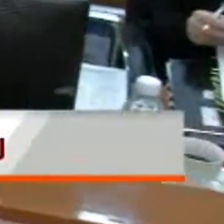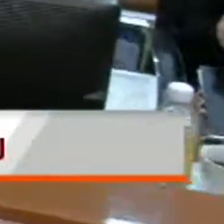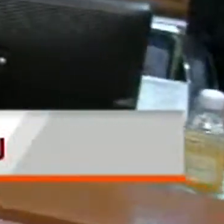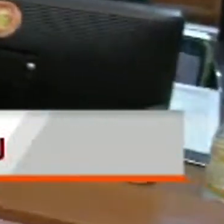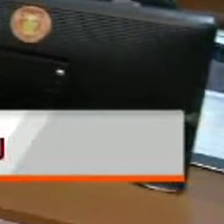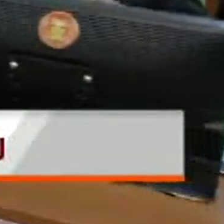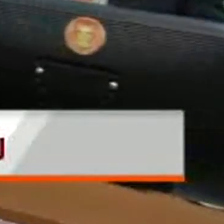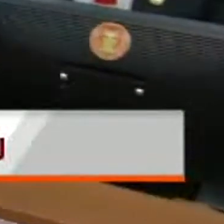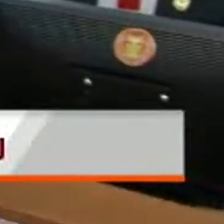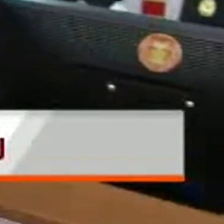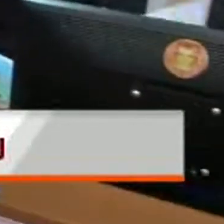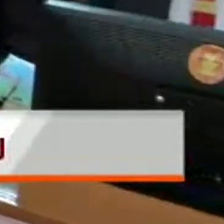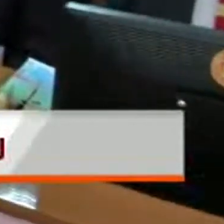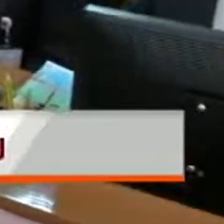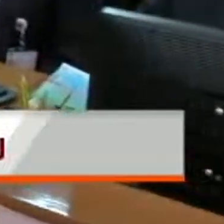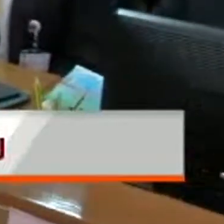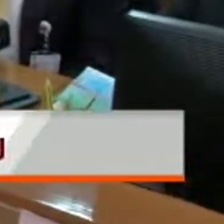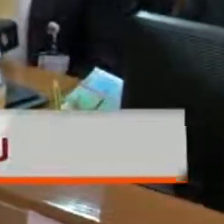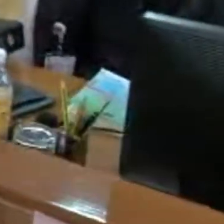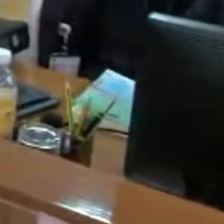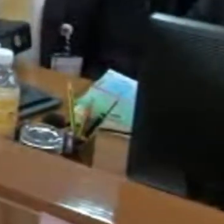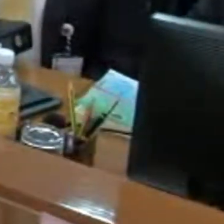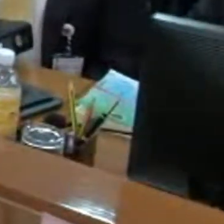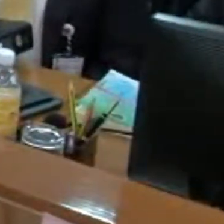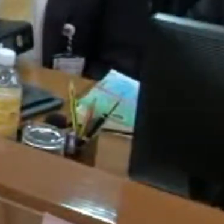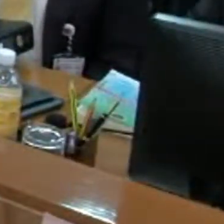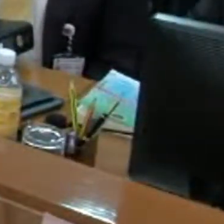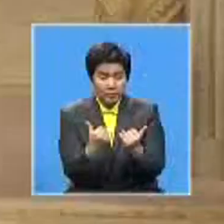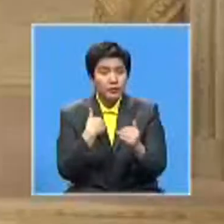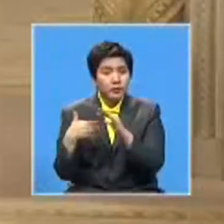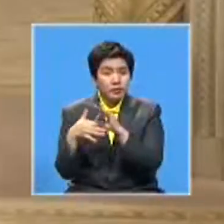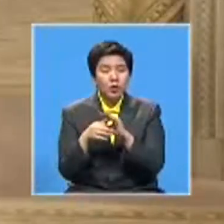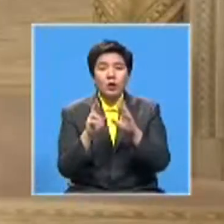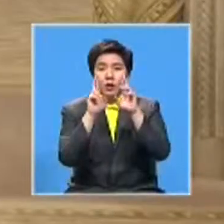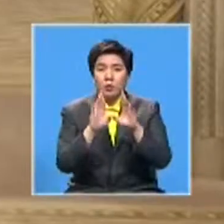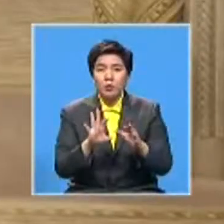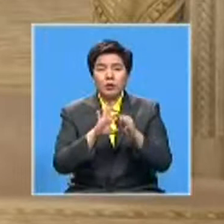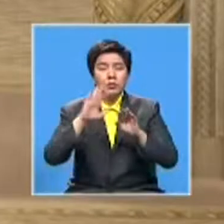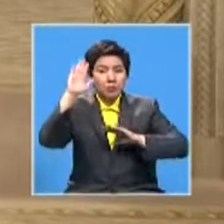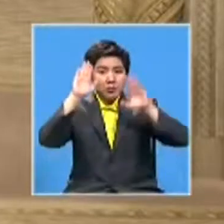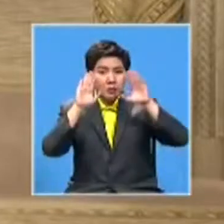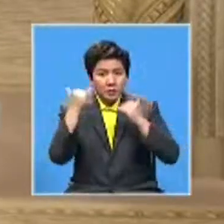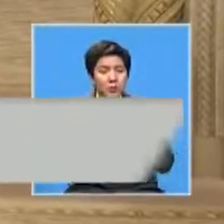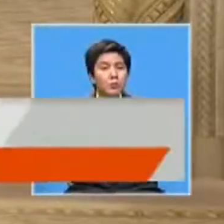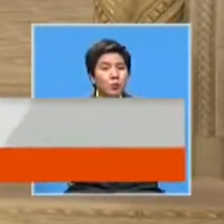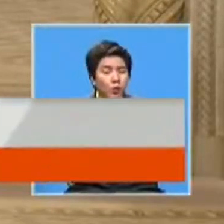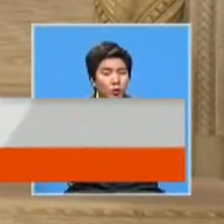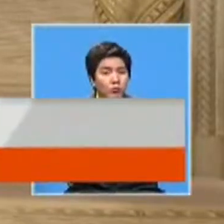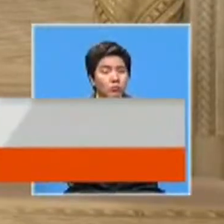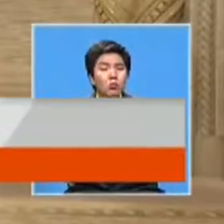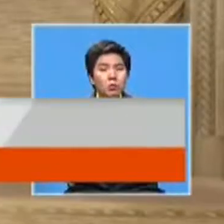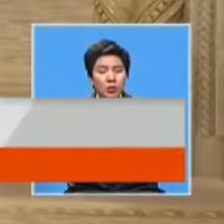ภาพและต้องไม่ลืมเสียงข้างน้อยค่ะ เพราะว่าในระบอบประชาธิปไตยนั้นก็คงไม่ได้หมายความเพียงว่